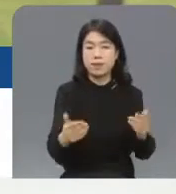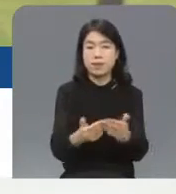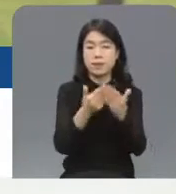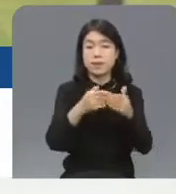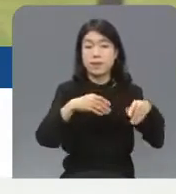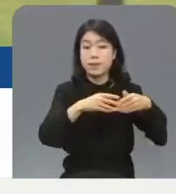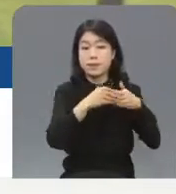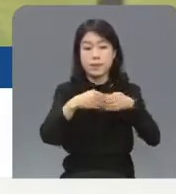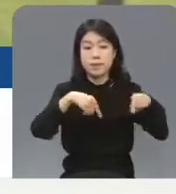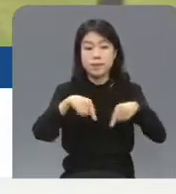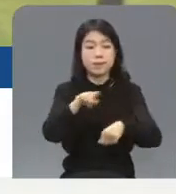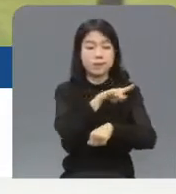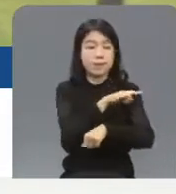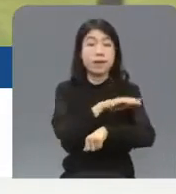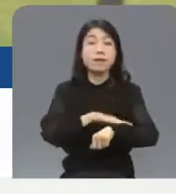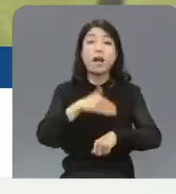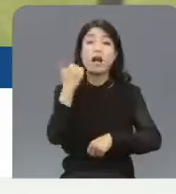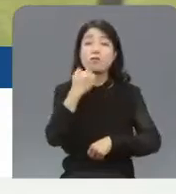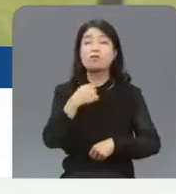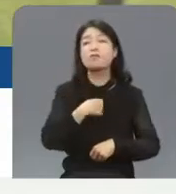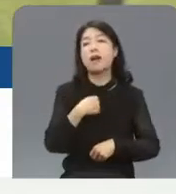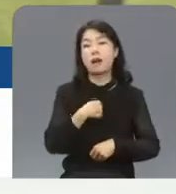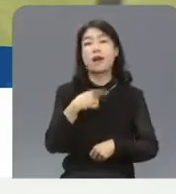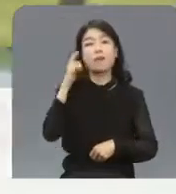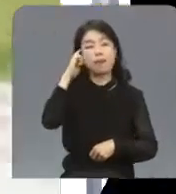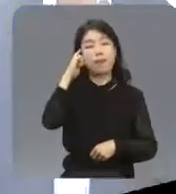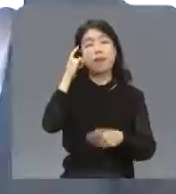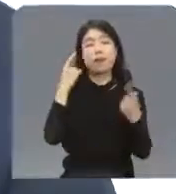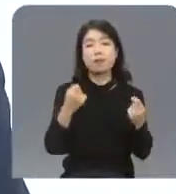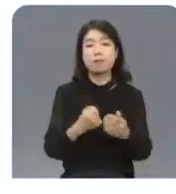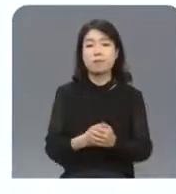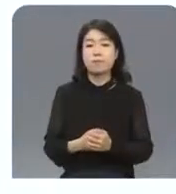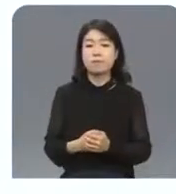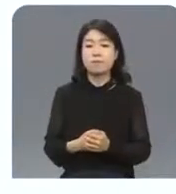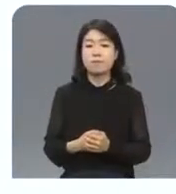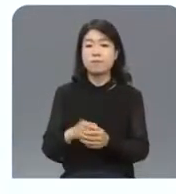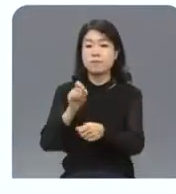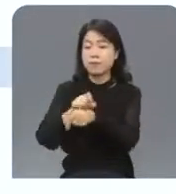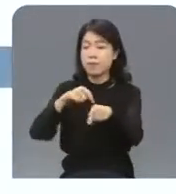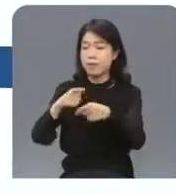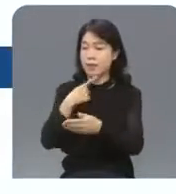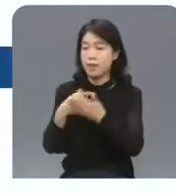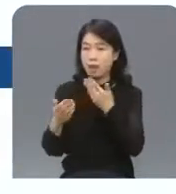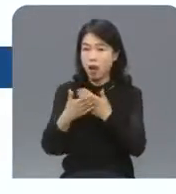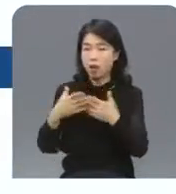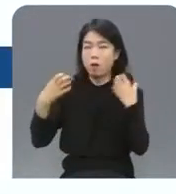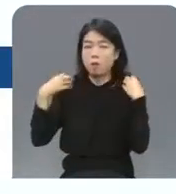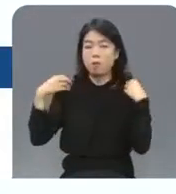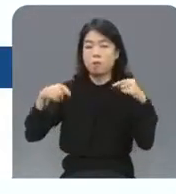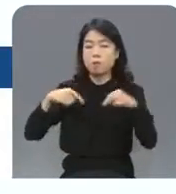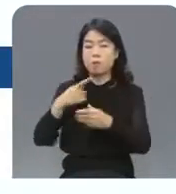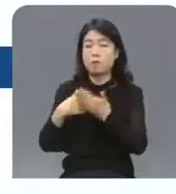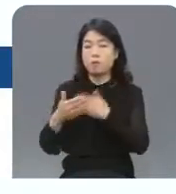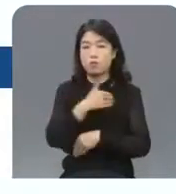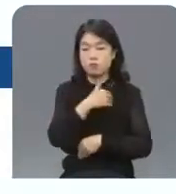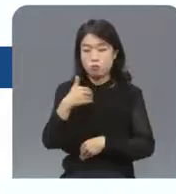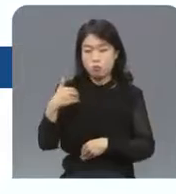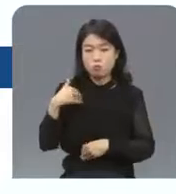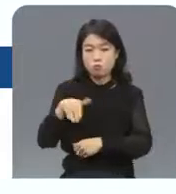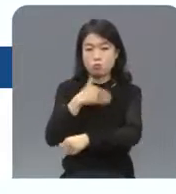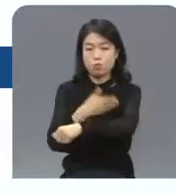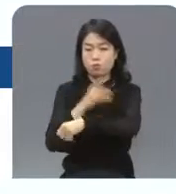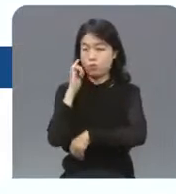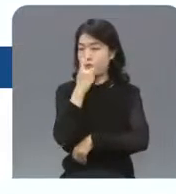리더십을 가장 잘할 수 있는 후보라고 자신합니다. 행정 경험이나 정치 경험이 풍부한,